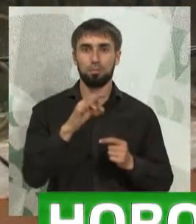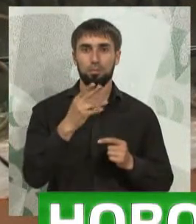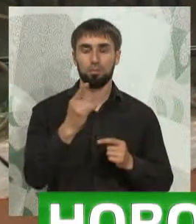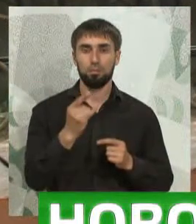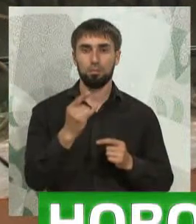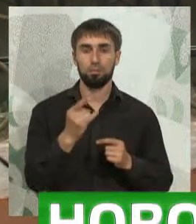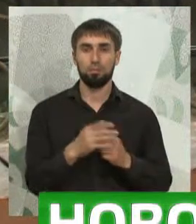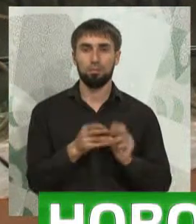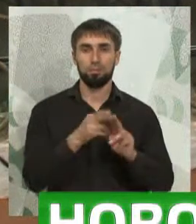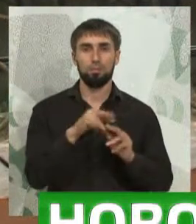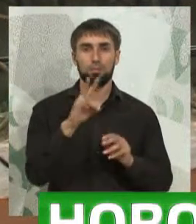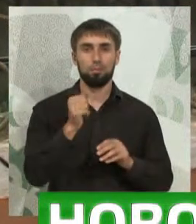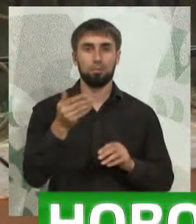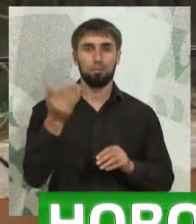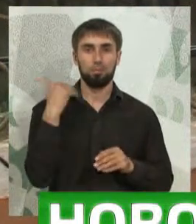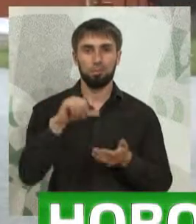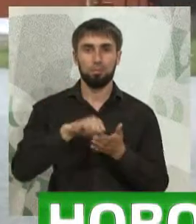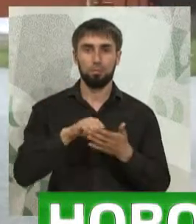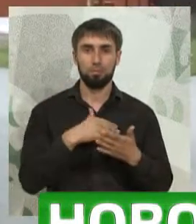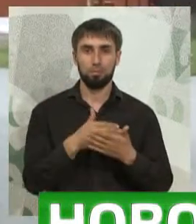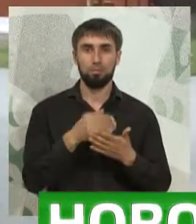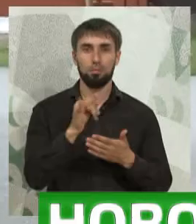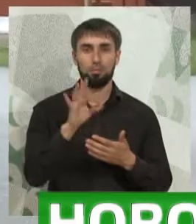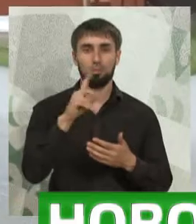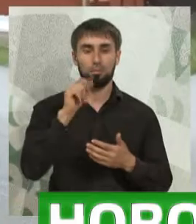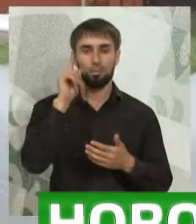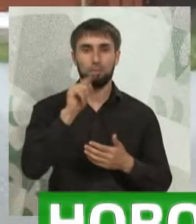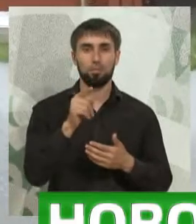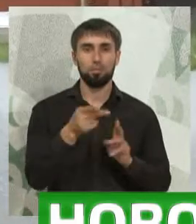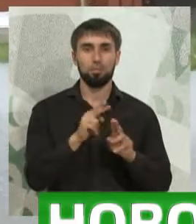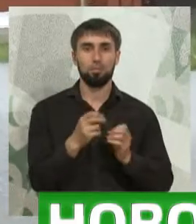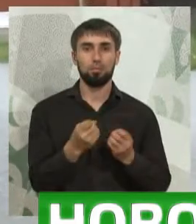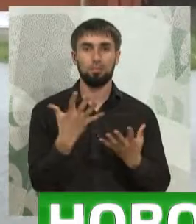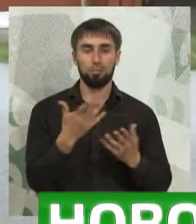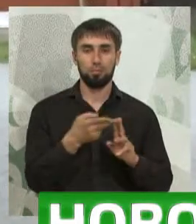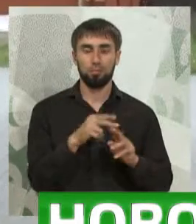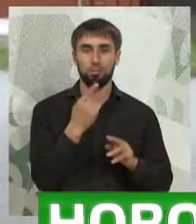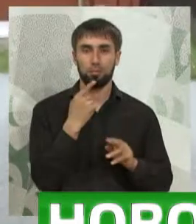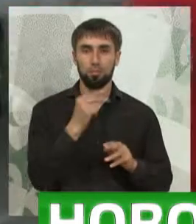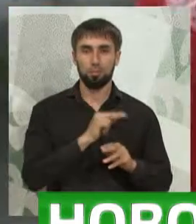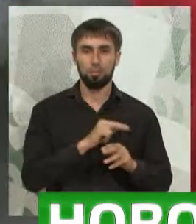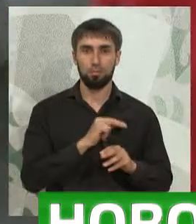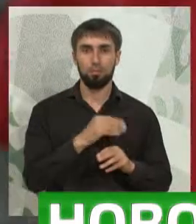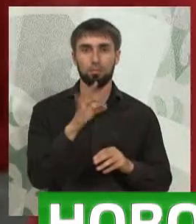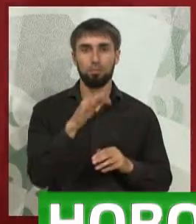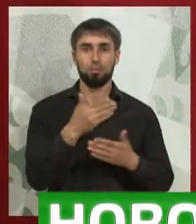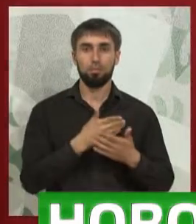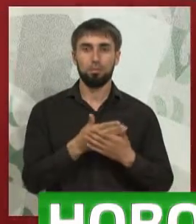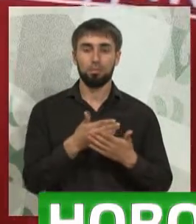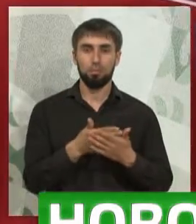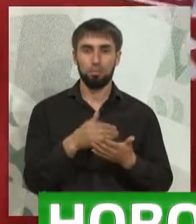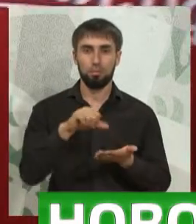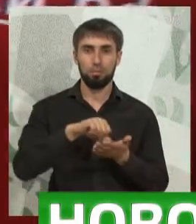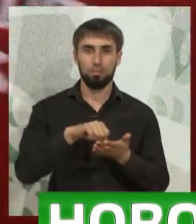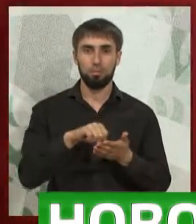Поэтому она знает не понаслышке, какая это трудная работа и насколько необходима поправка о волонтерской деятельности в